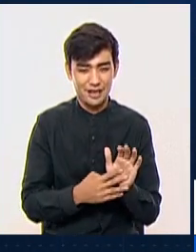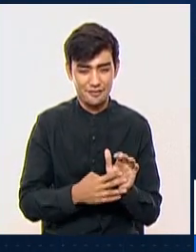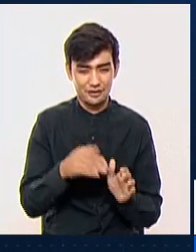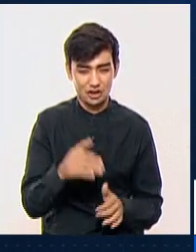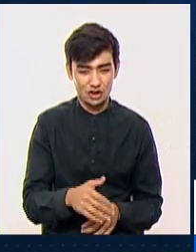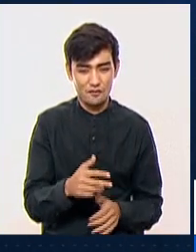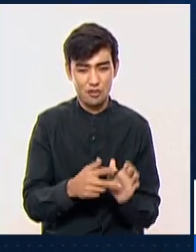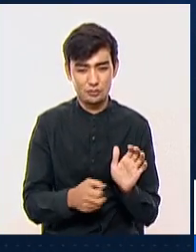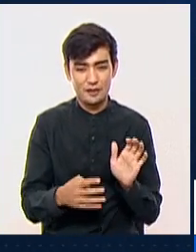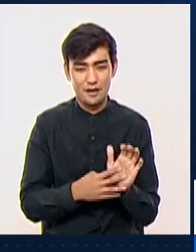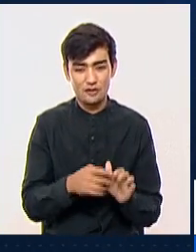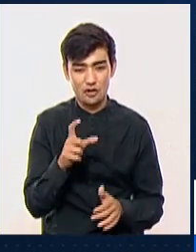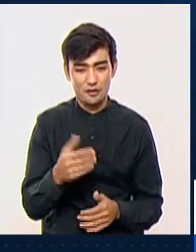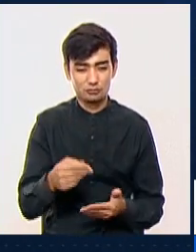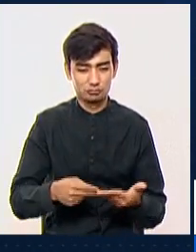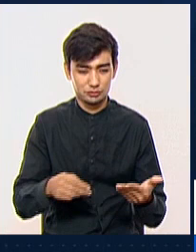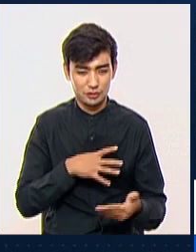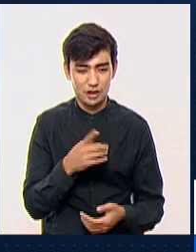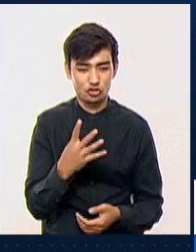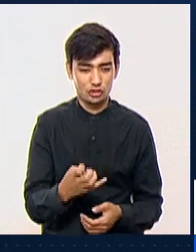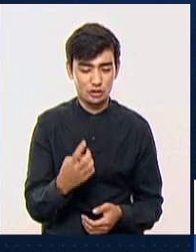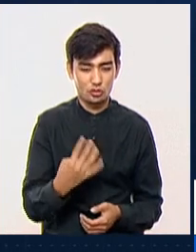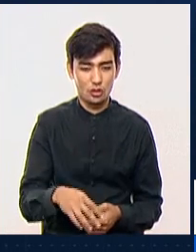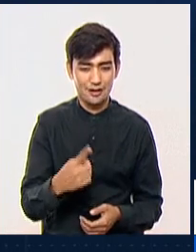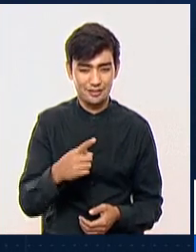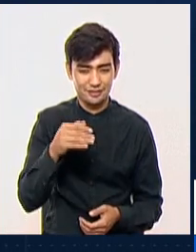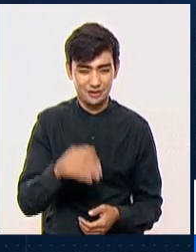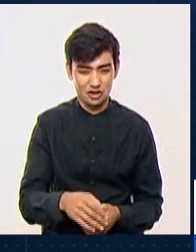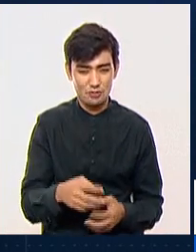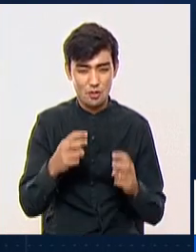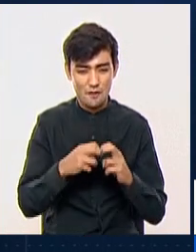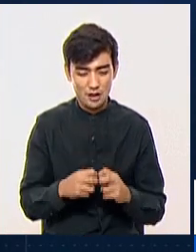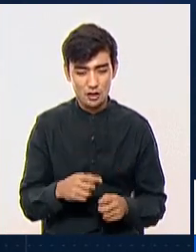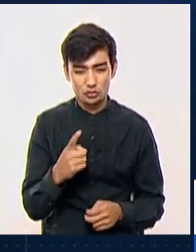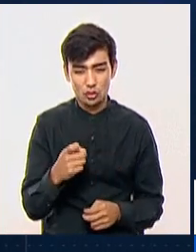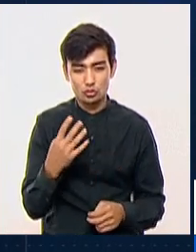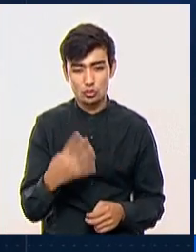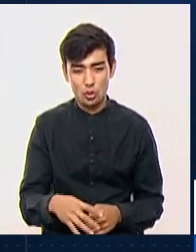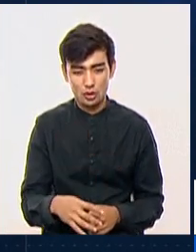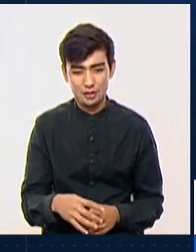399809 азаматтың қолы жиналған. Оның 441045-і тексеріліп,